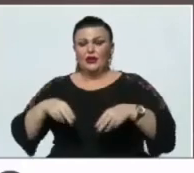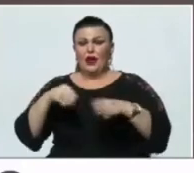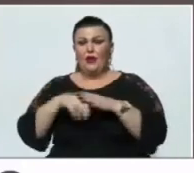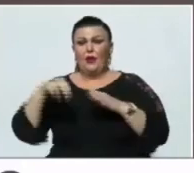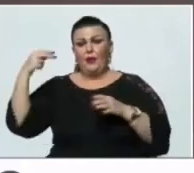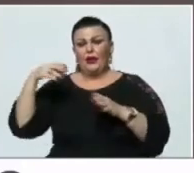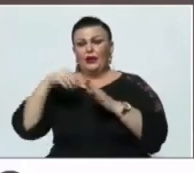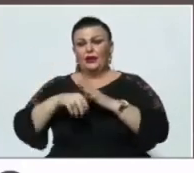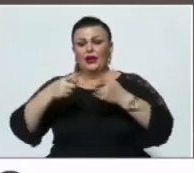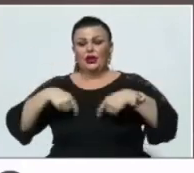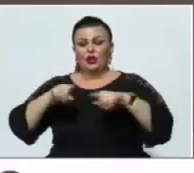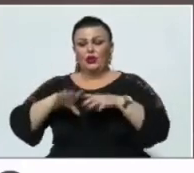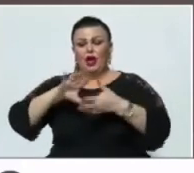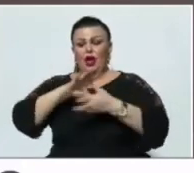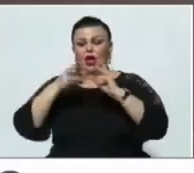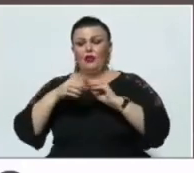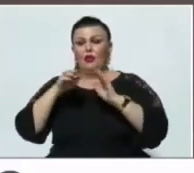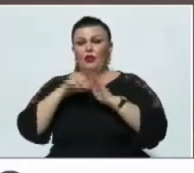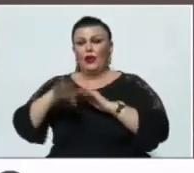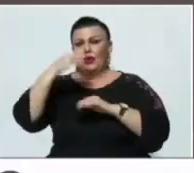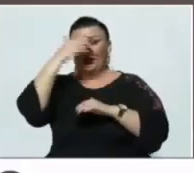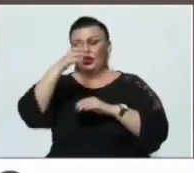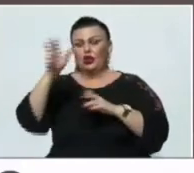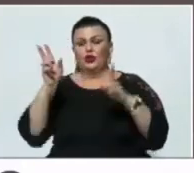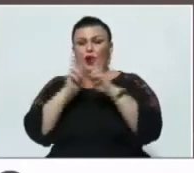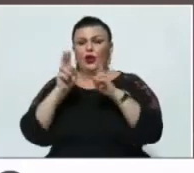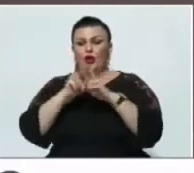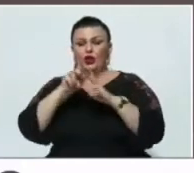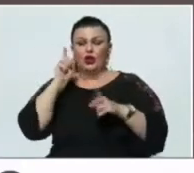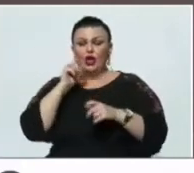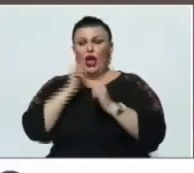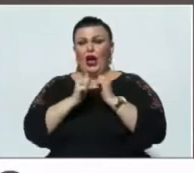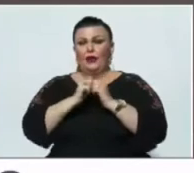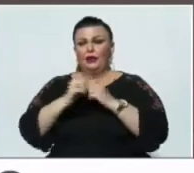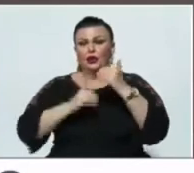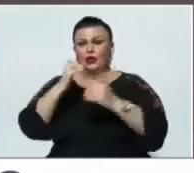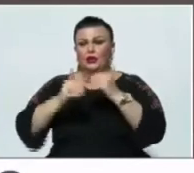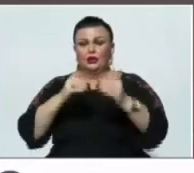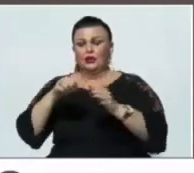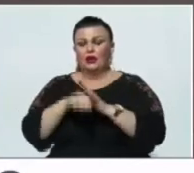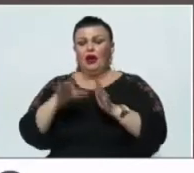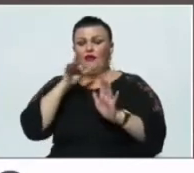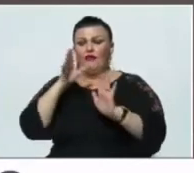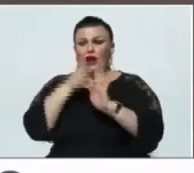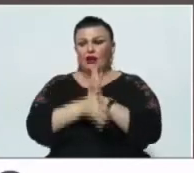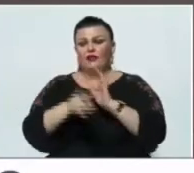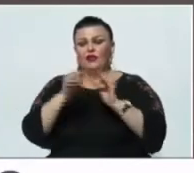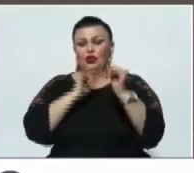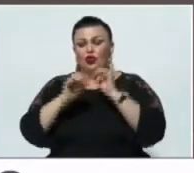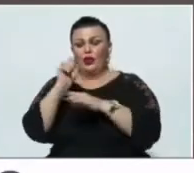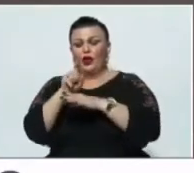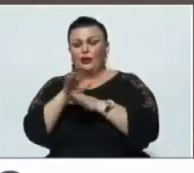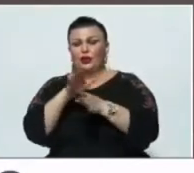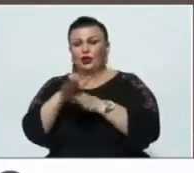Cənab Prezident həm regionlara, həm ümumiyyətlə ictimai görüşlərində gəncləri həmişə önə çəkir, onlarla vaxt sərf edir, söhbət edir,